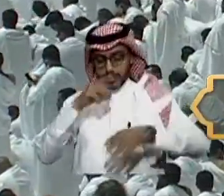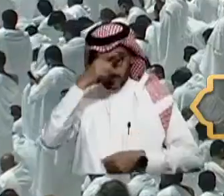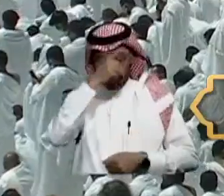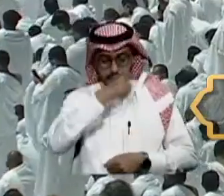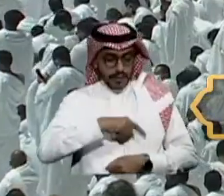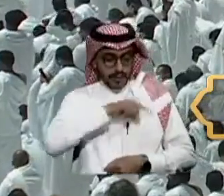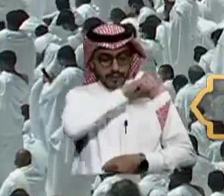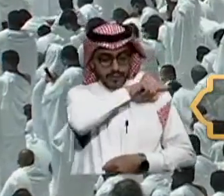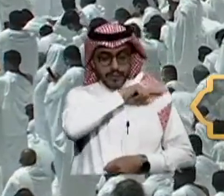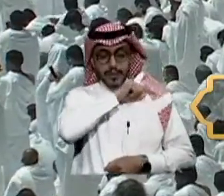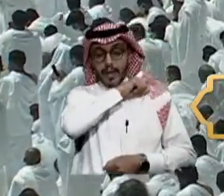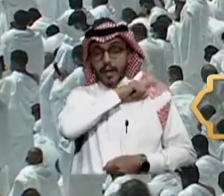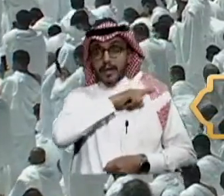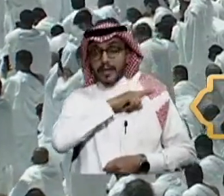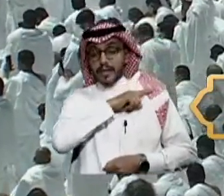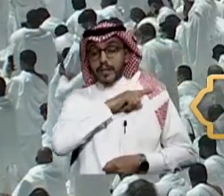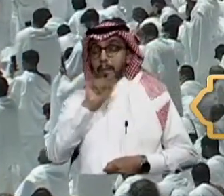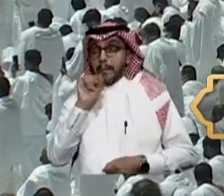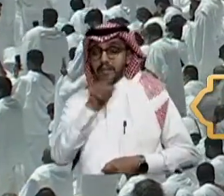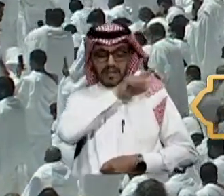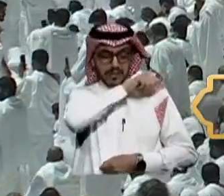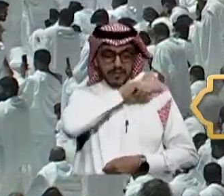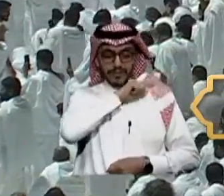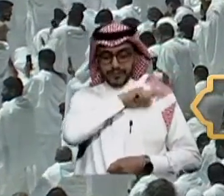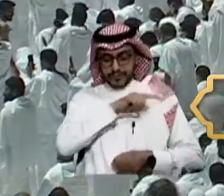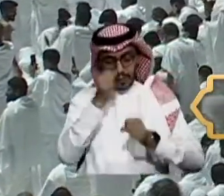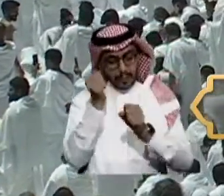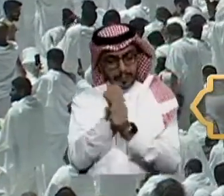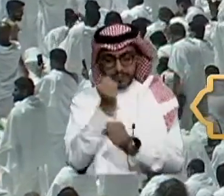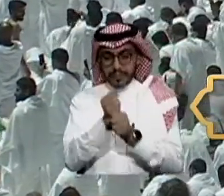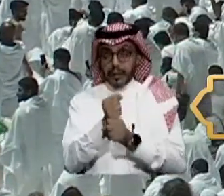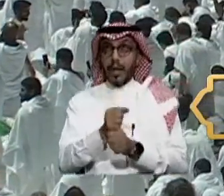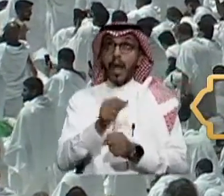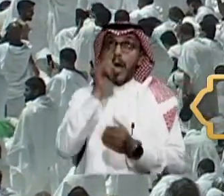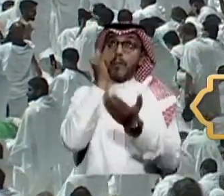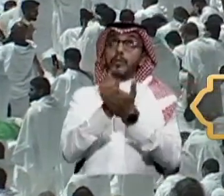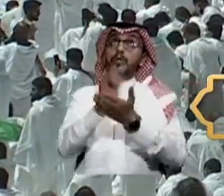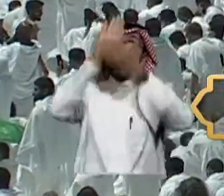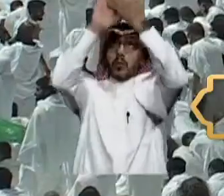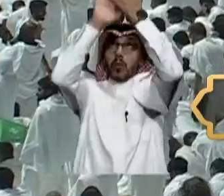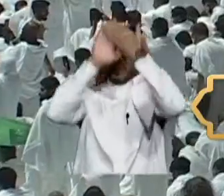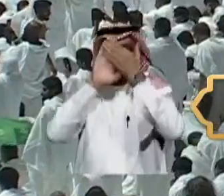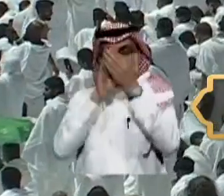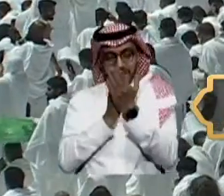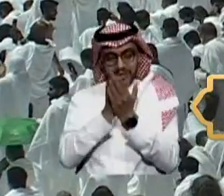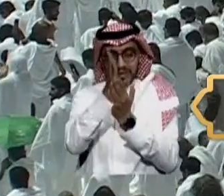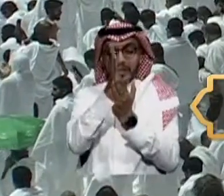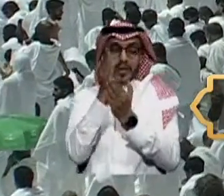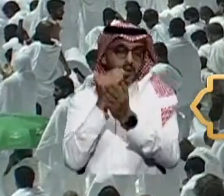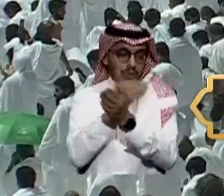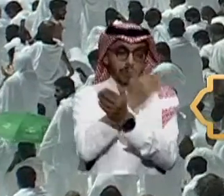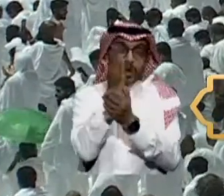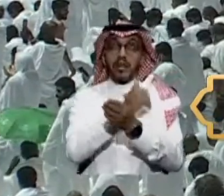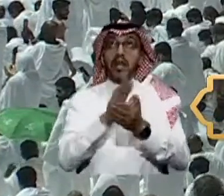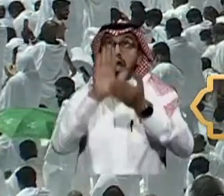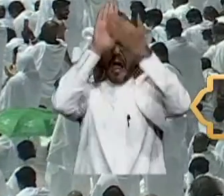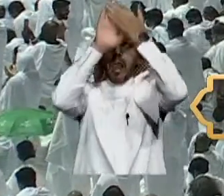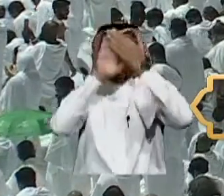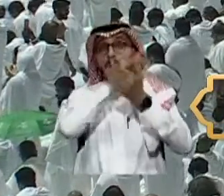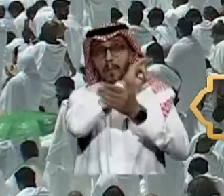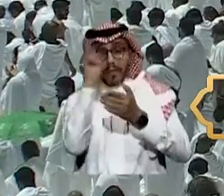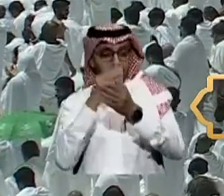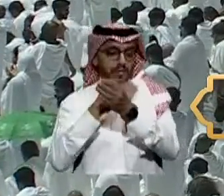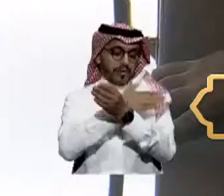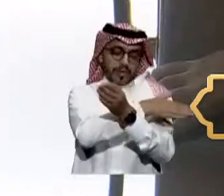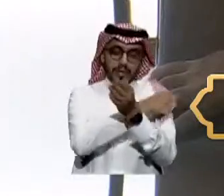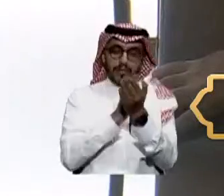انفسنا و ومن سيئات اعمالنا من يهده الله فلا مضل له ومن يضلل فلا